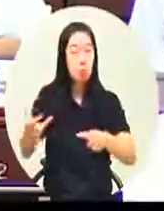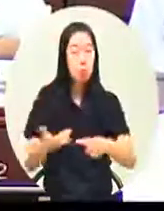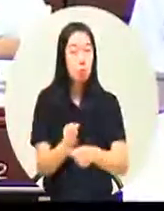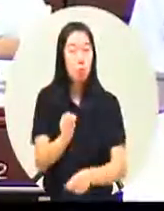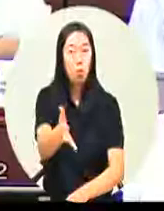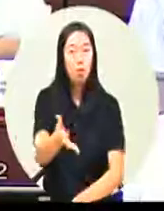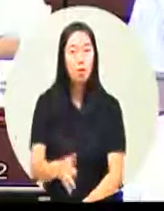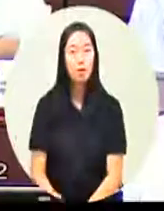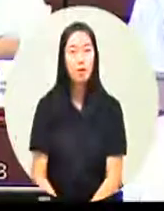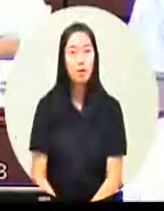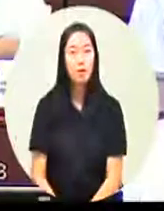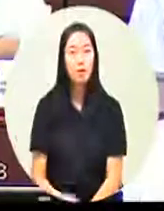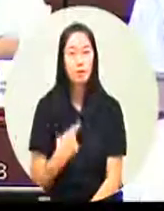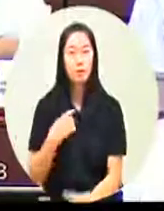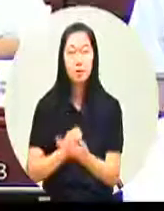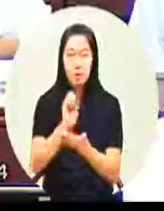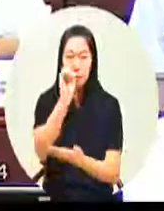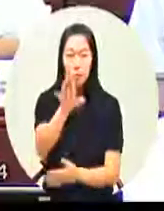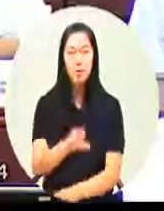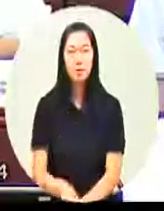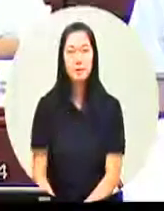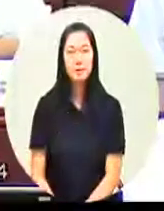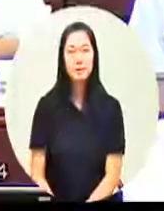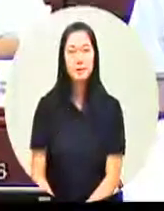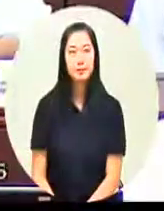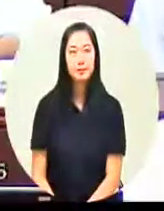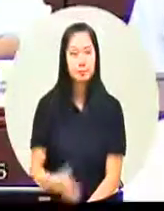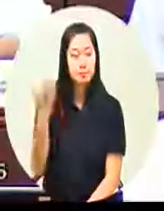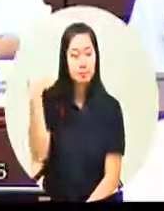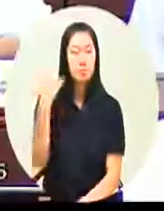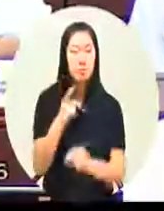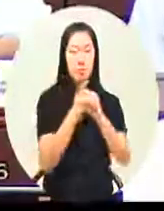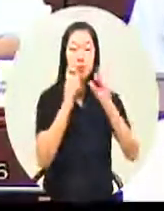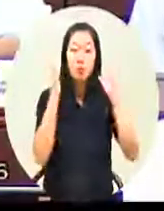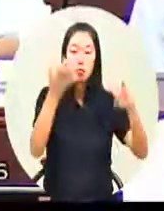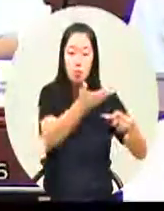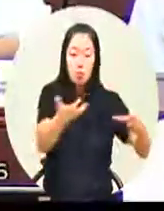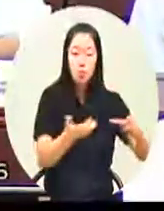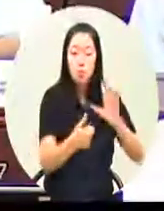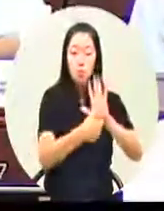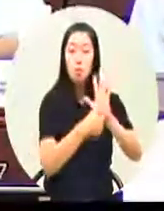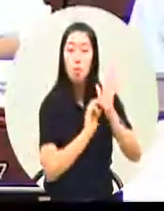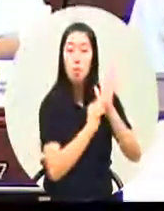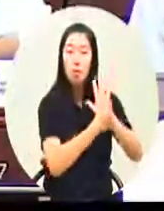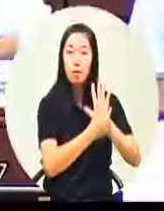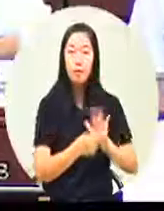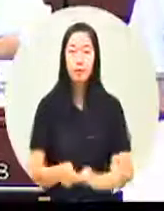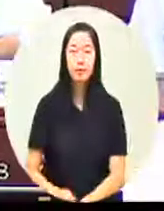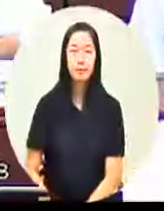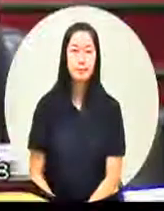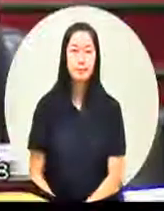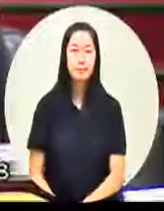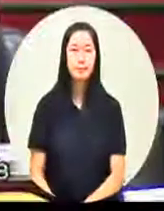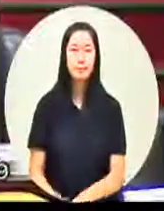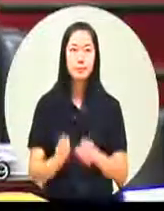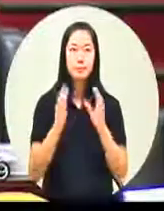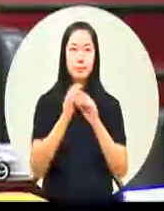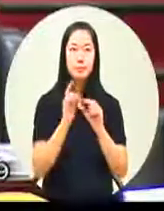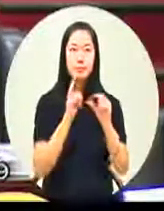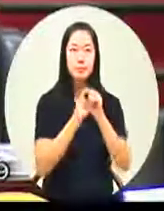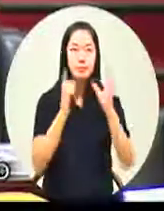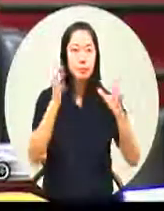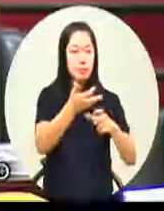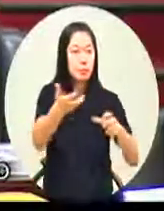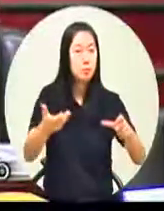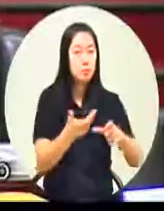对？ 我跟议员报告啦，其实我们过去在中正湖的改名的部分， 我们把中正湖改美浓湖来举行一个公